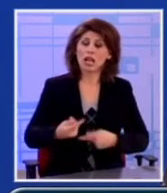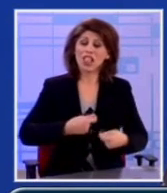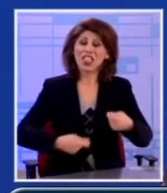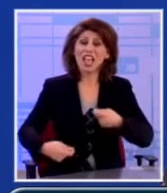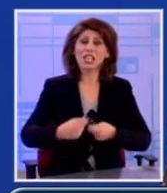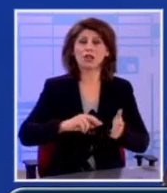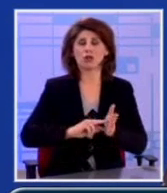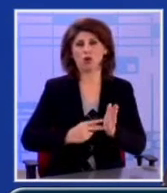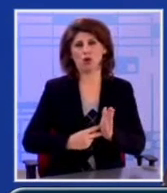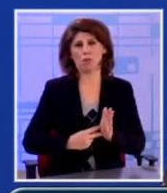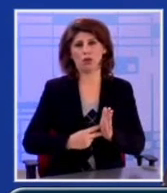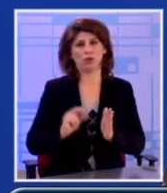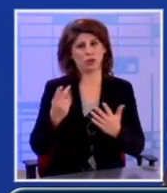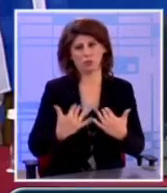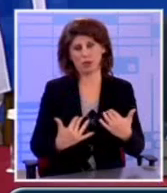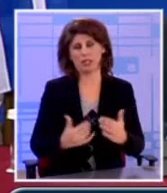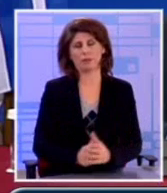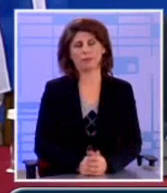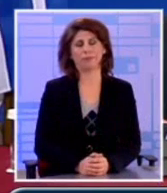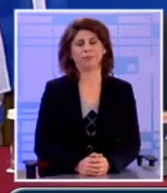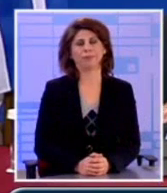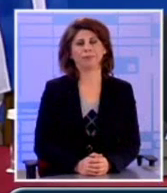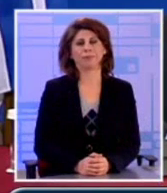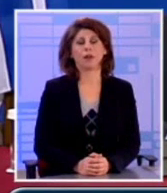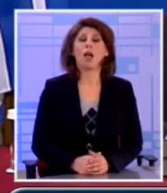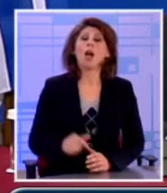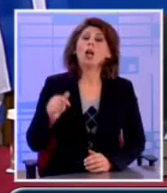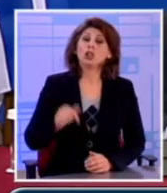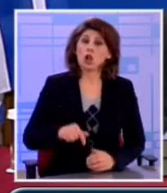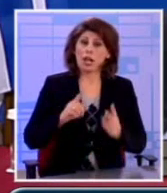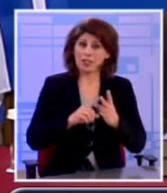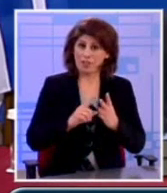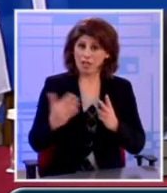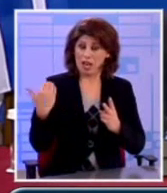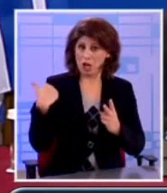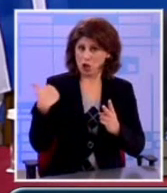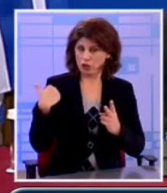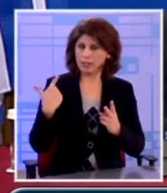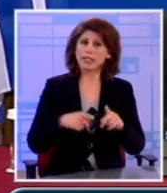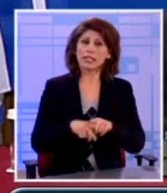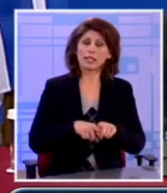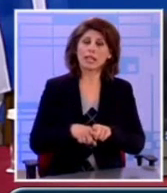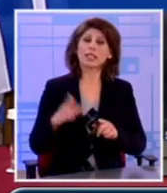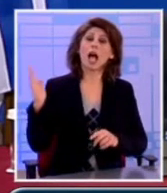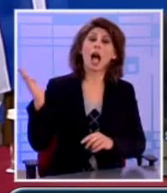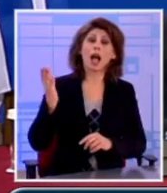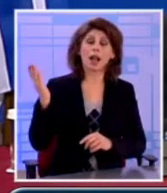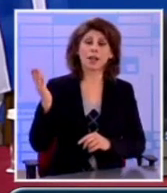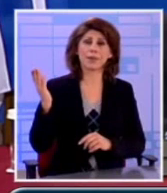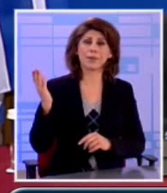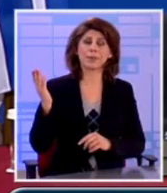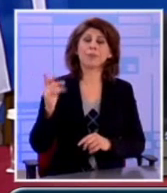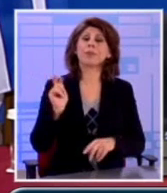των οικονομικών της Βουλής. Τώρα, η δεύτερη ερώτηση είχε να κάνει με το αν